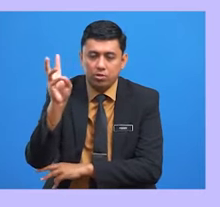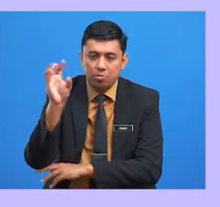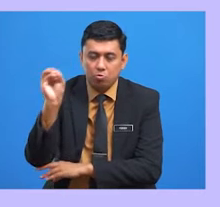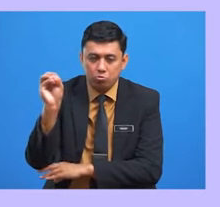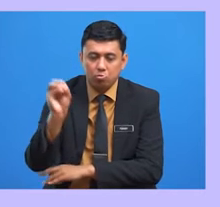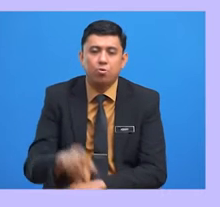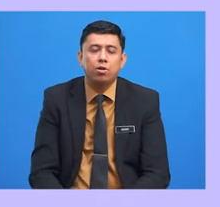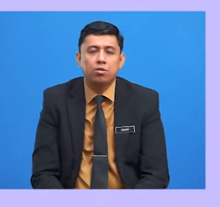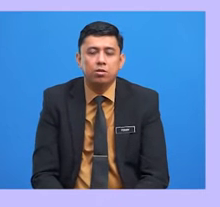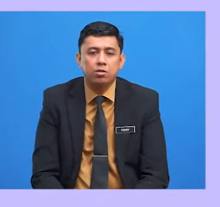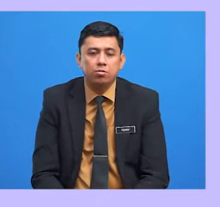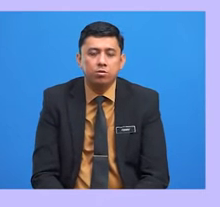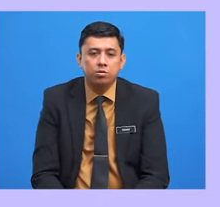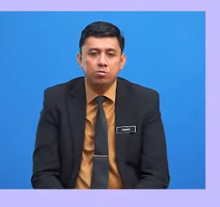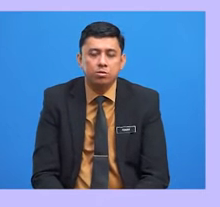RM1,760 iaitu